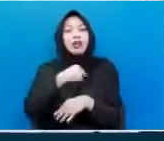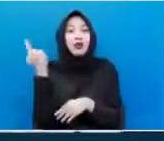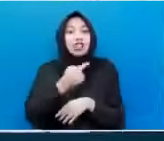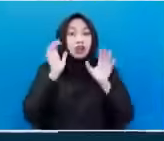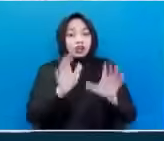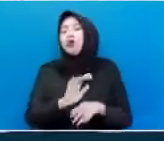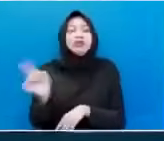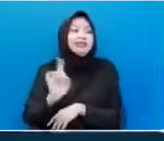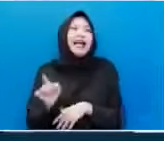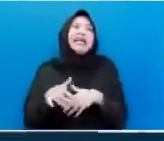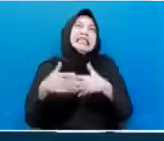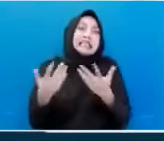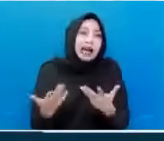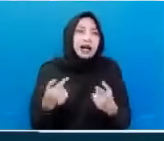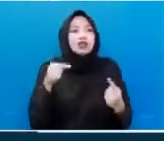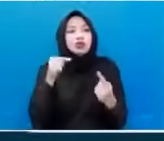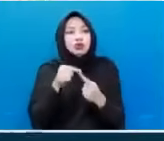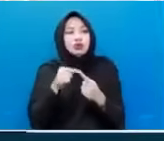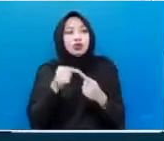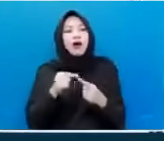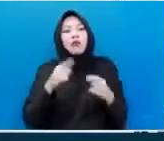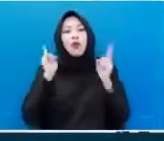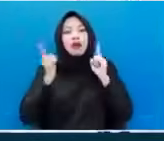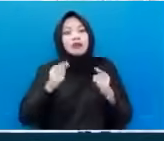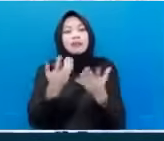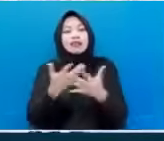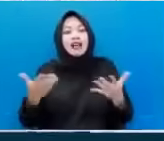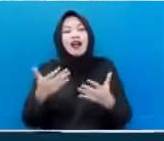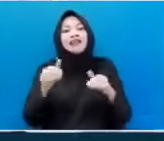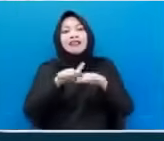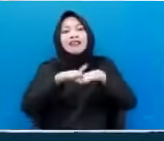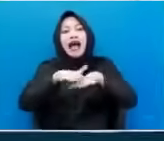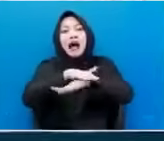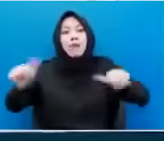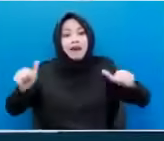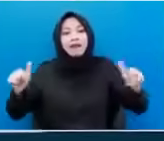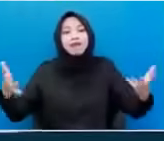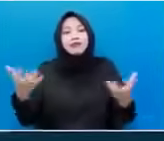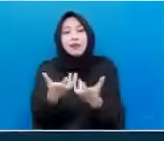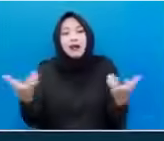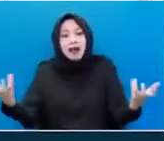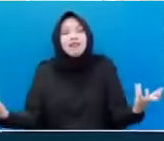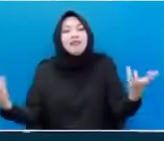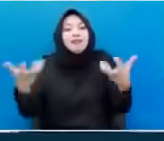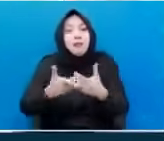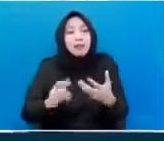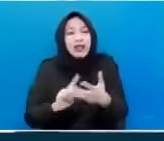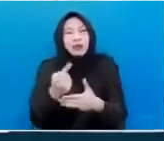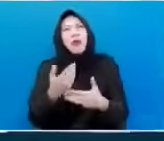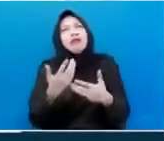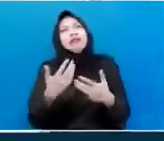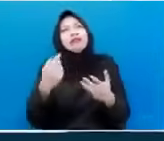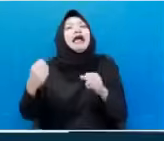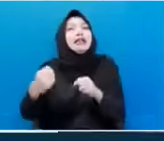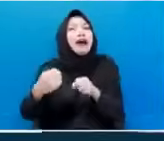dilakukan dalam konteks menjaga kondusivitas masyarakat yang tadinya terbelah menjadi bersatu kembali kita harus lihat secara konkret